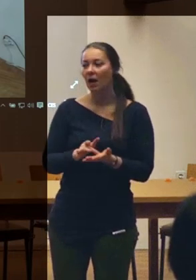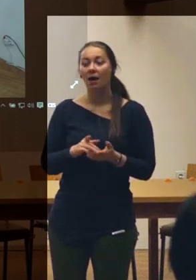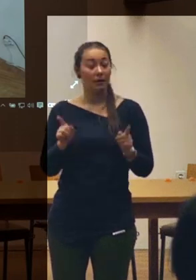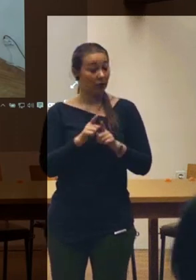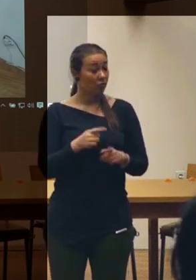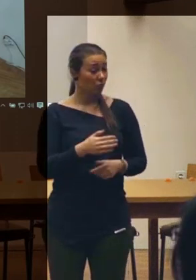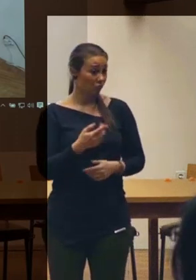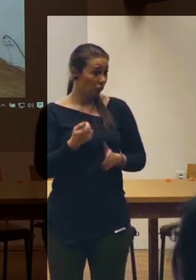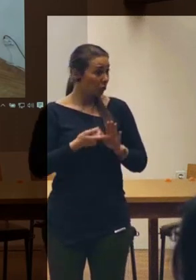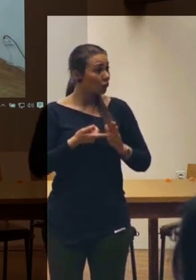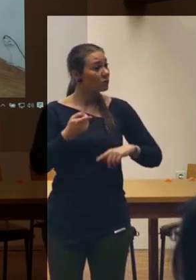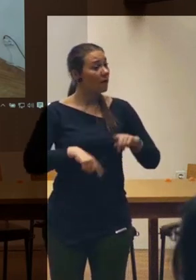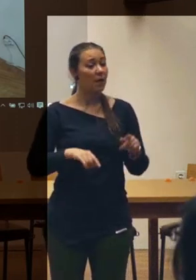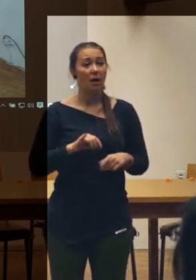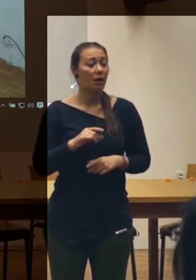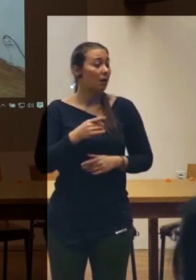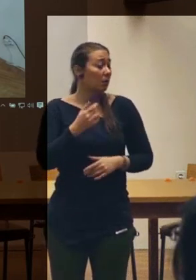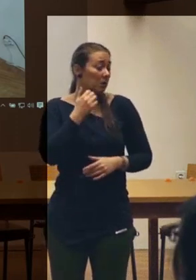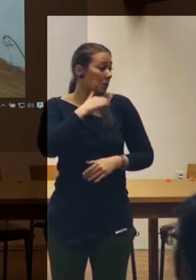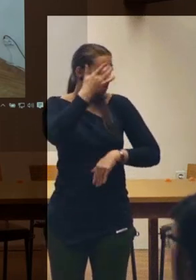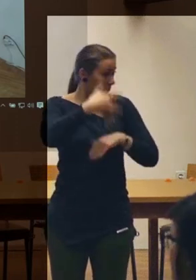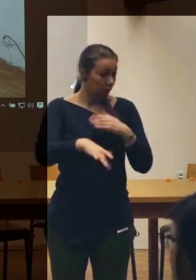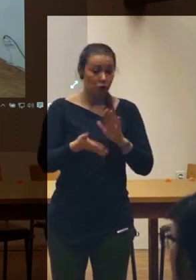nerieši, je, že keď príde človek, ktorý má nejaký typ